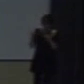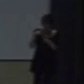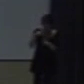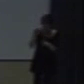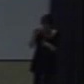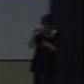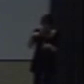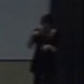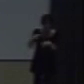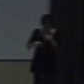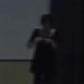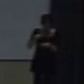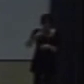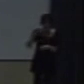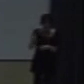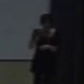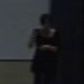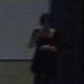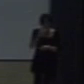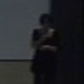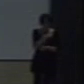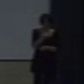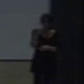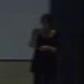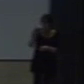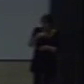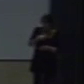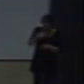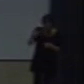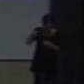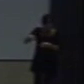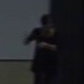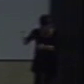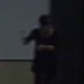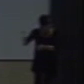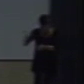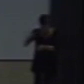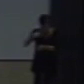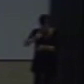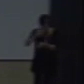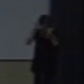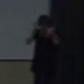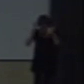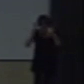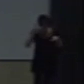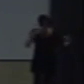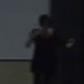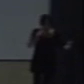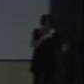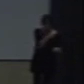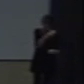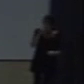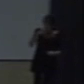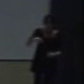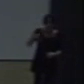veient normalment, han crescut amb això i no saben discernir. Llavors em preocupa molt d'aquests joves, avui no veig molts estudiants aquí, jo pensava